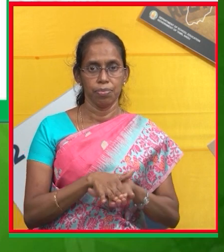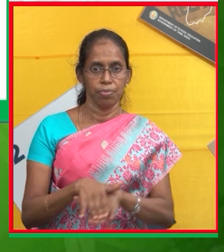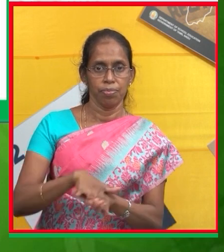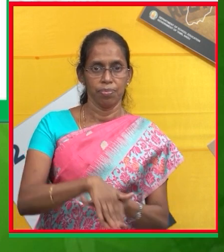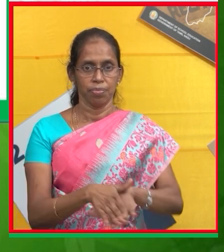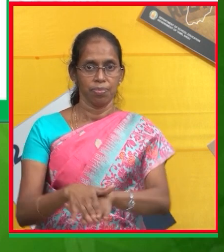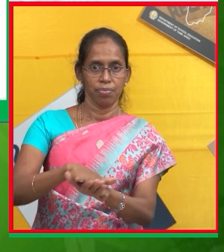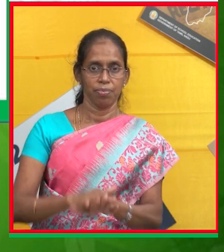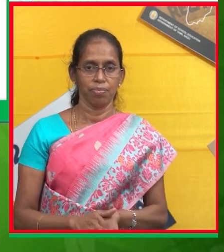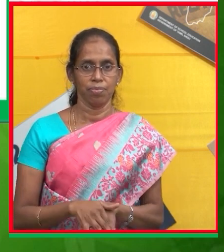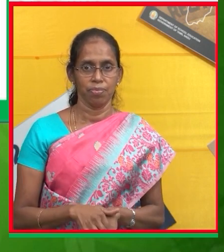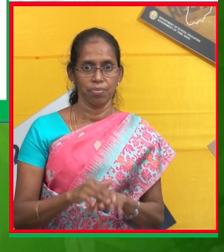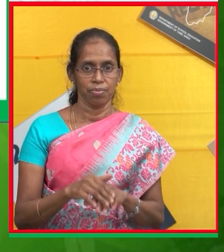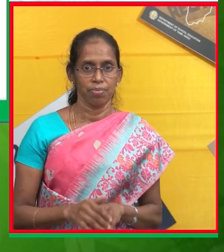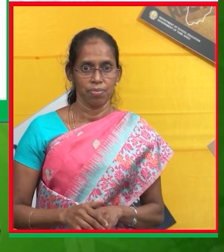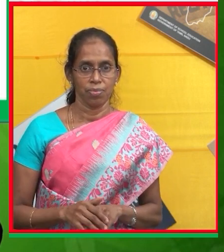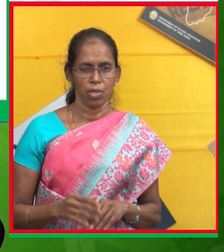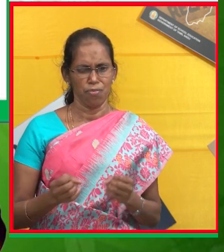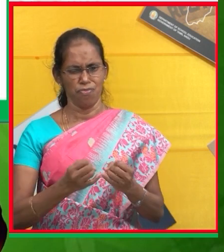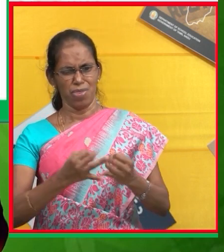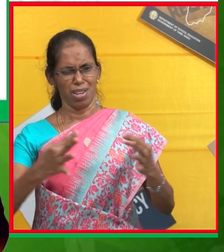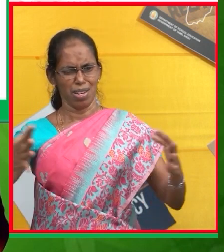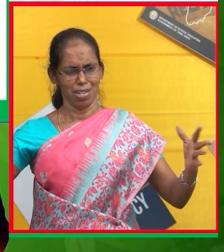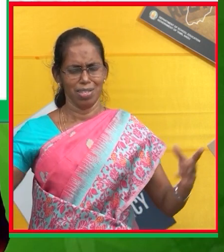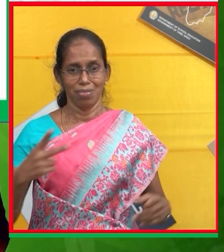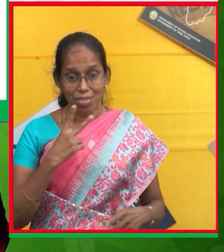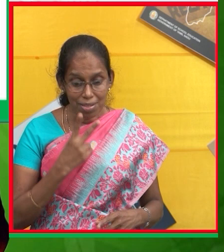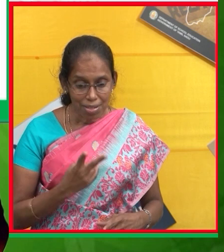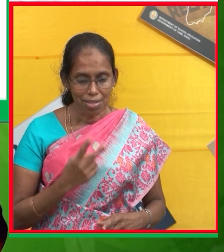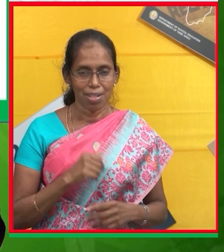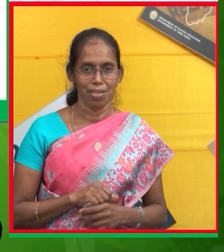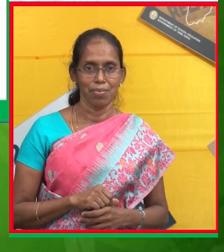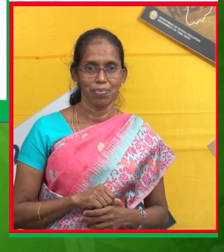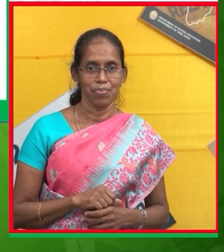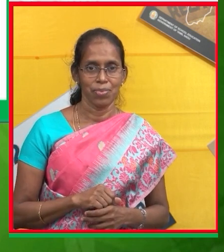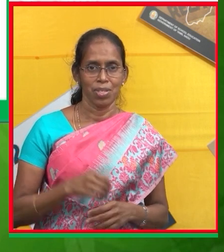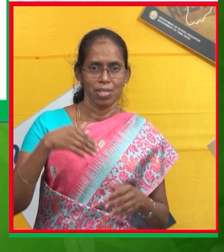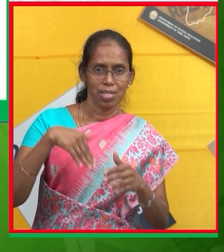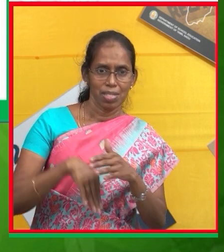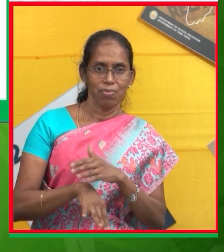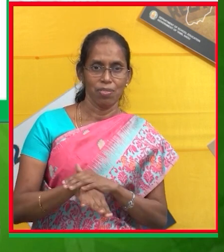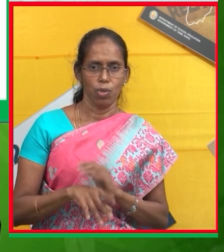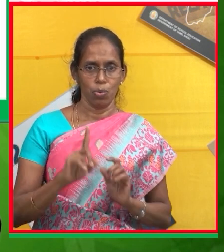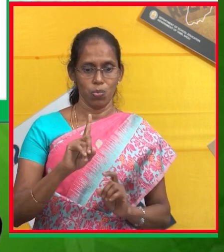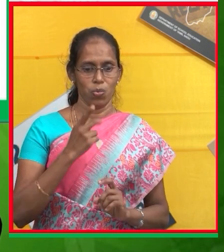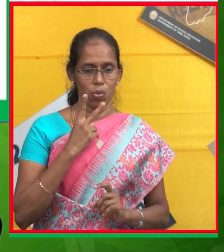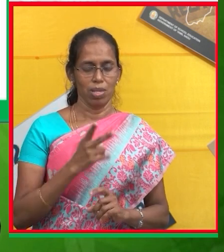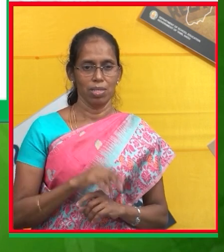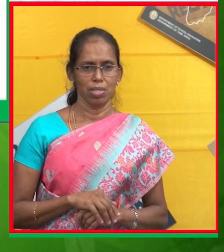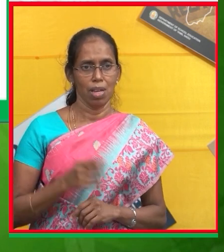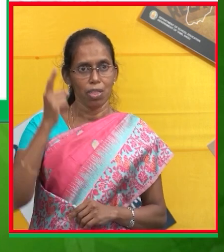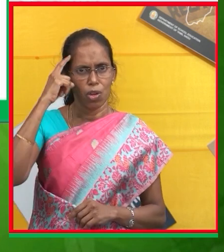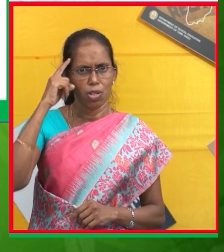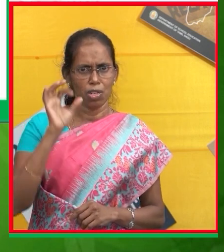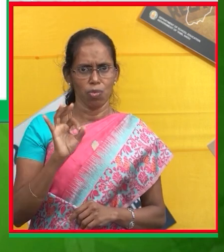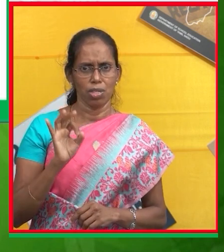neighbors, and a variety of sea creatures. We spotted a dead sperm whale once, and we thought